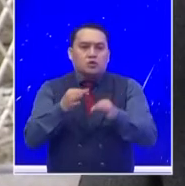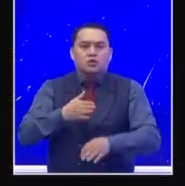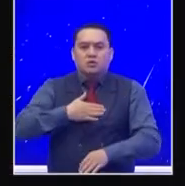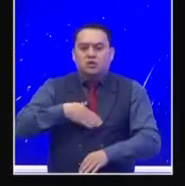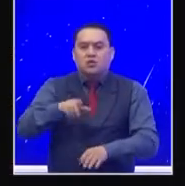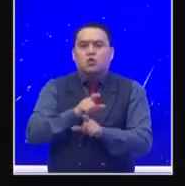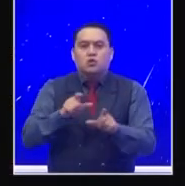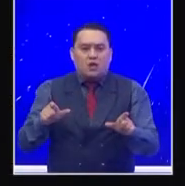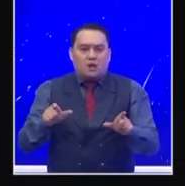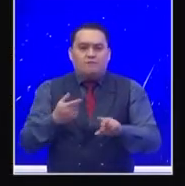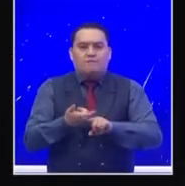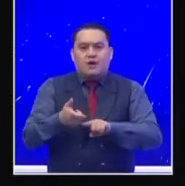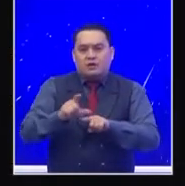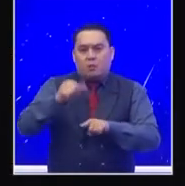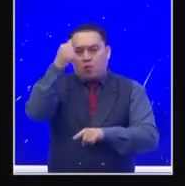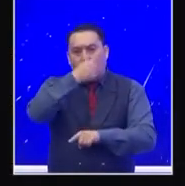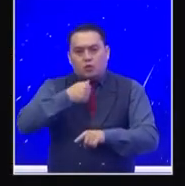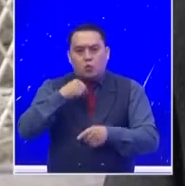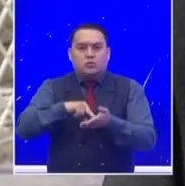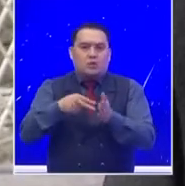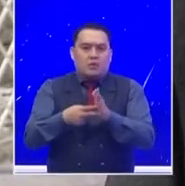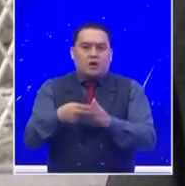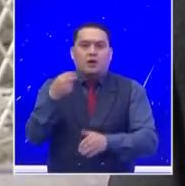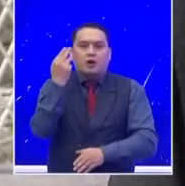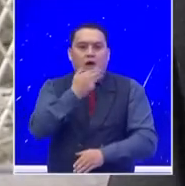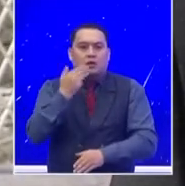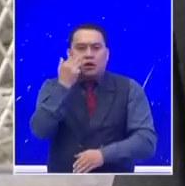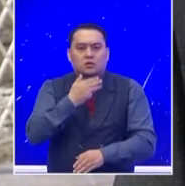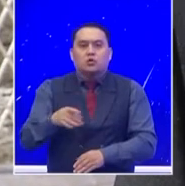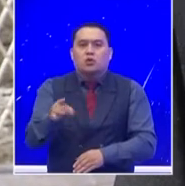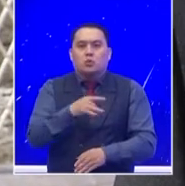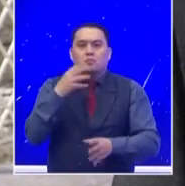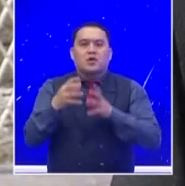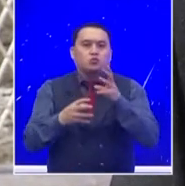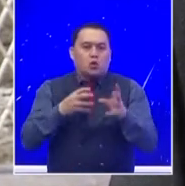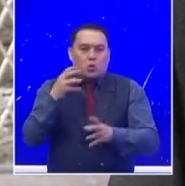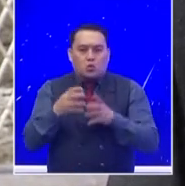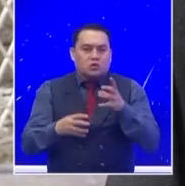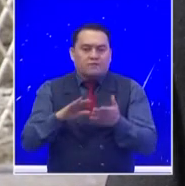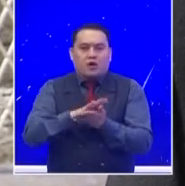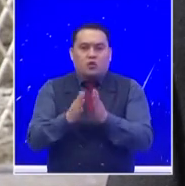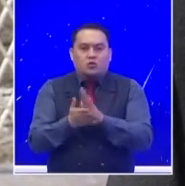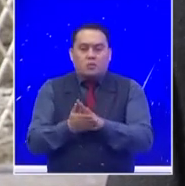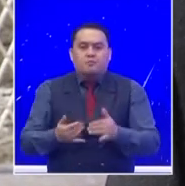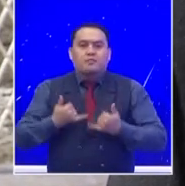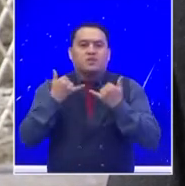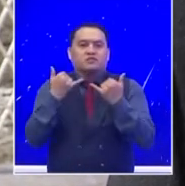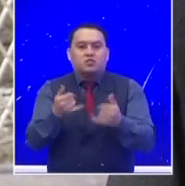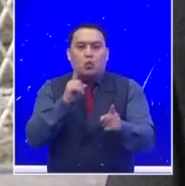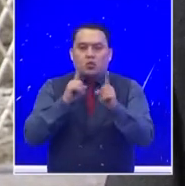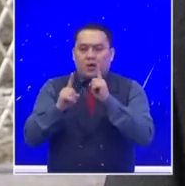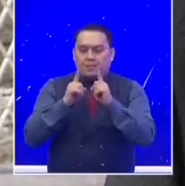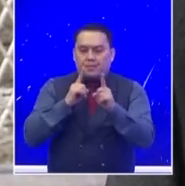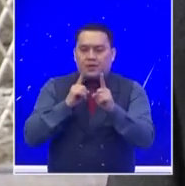граждан. В этом году запланирована здесь, в Каратальском районе, международная конференция, посвященная именно